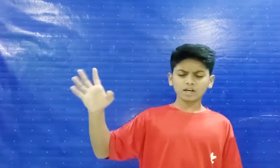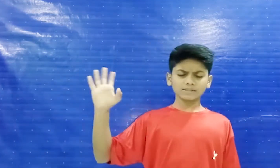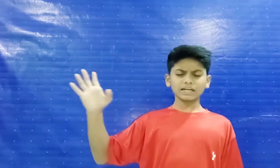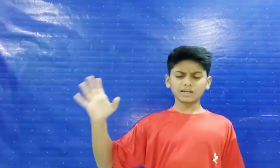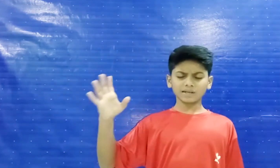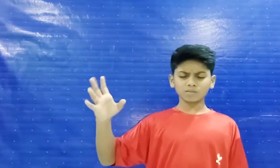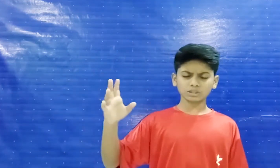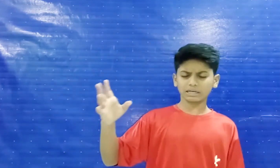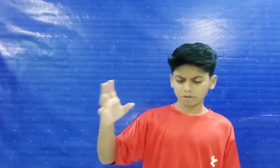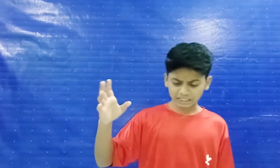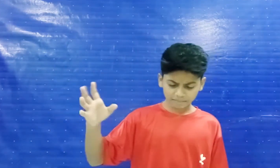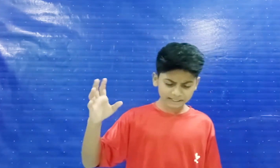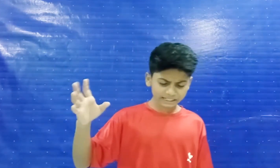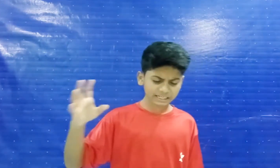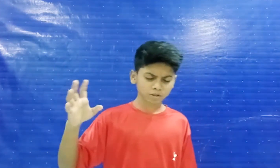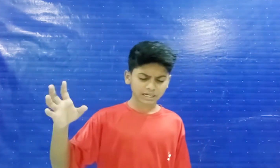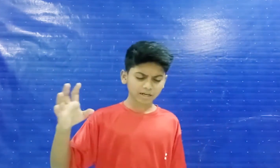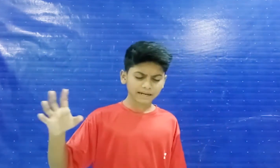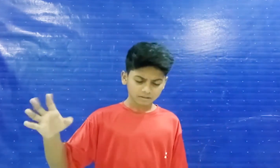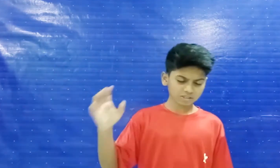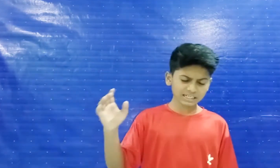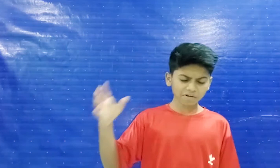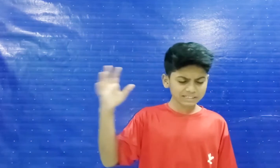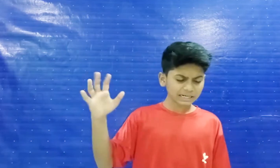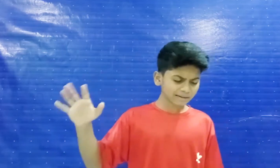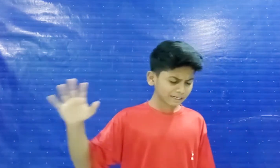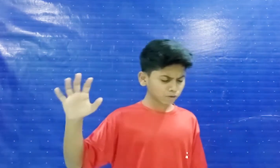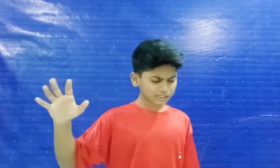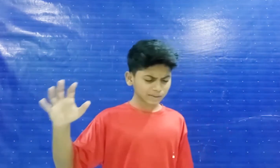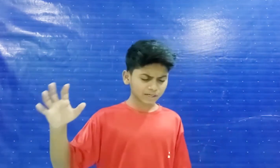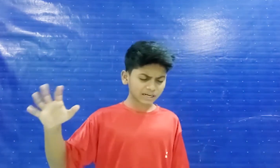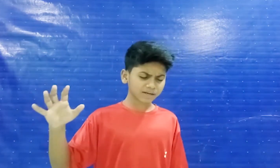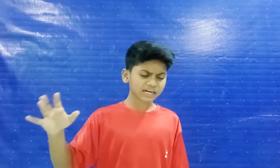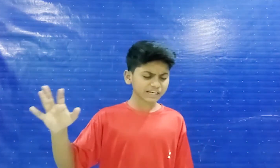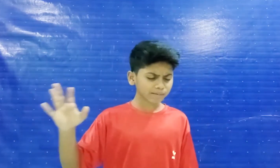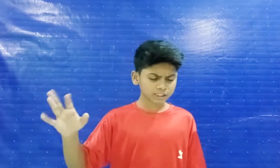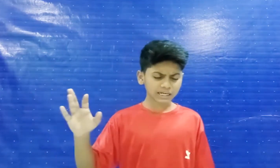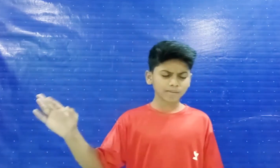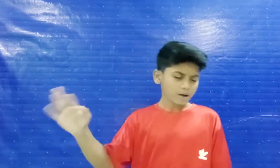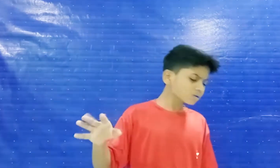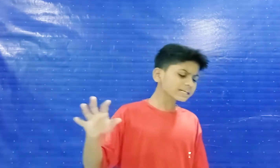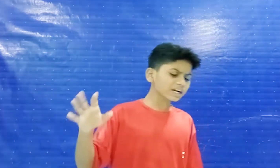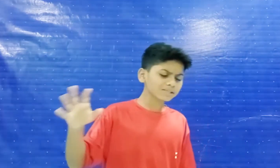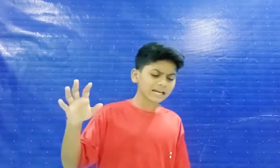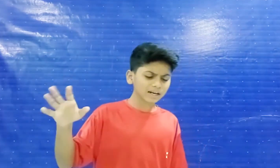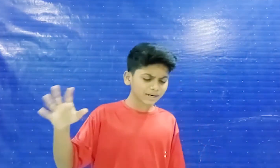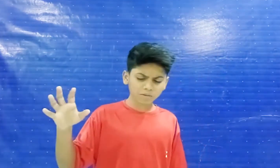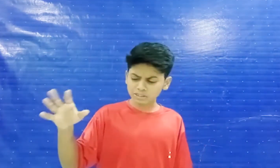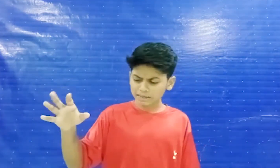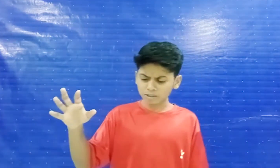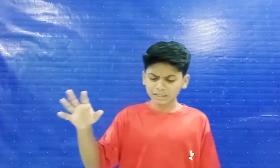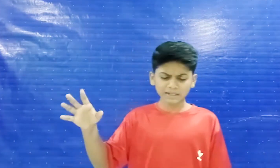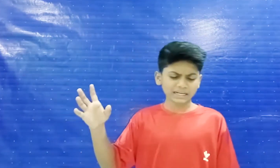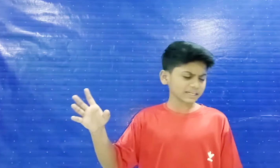ओ सीखे रहो सारा रे बरे पोष करे पटे का बगरा टीके पोषा करे बा ओ सीखे रहो सारा रे बरे पोष करे पटे का बगरा टीके पोषा करे बा ओ सीखे रहो सारा रे